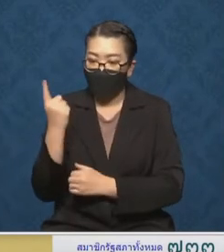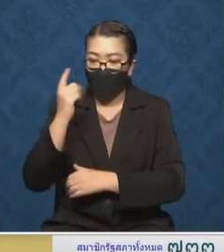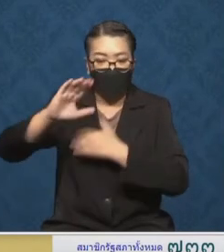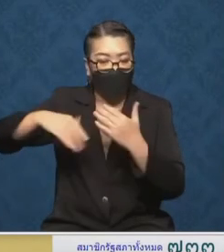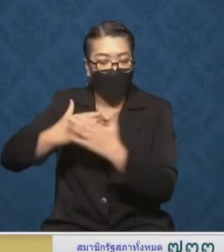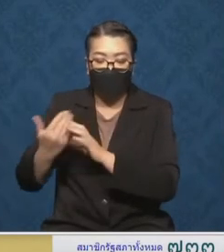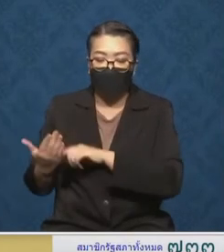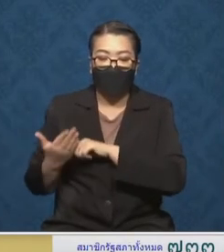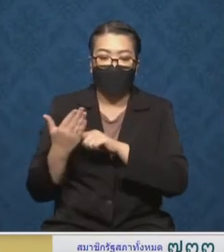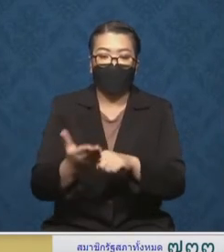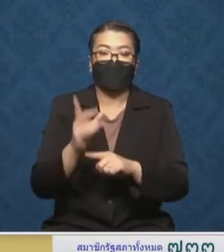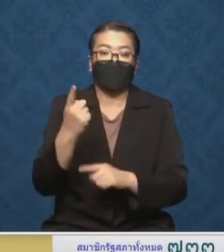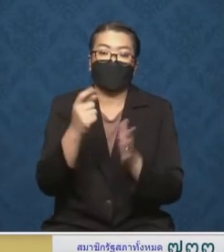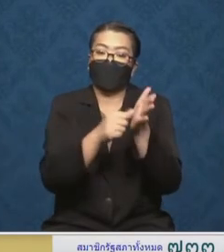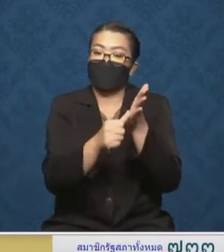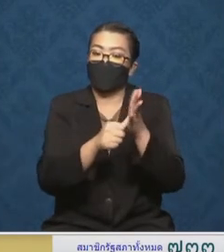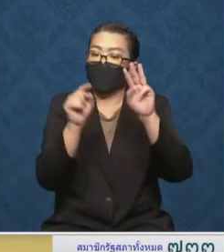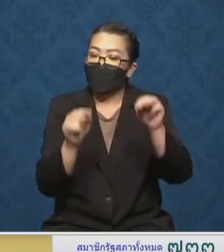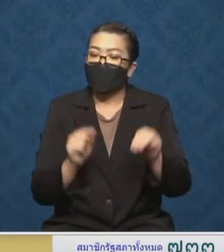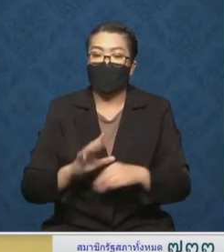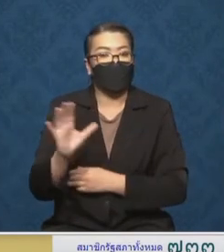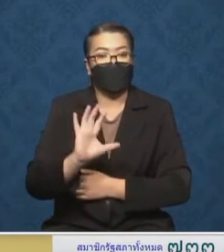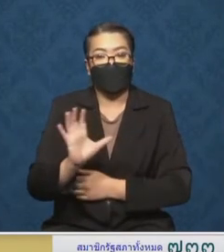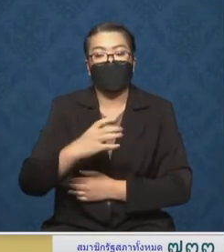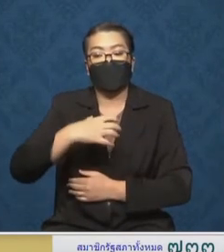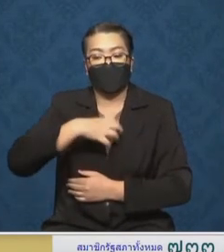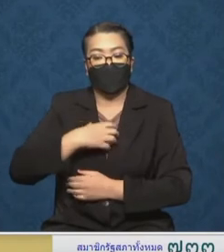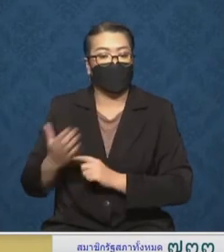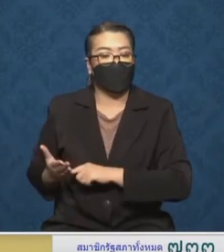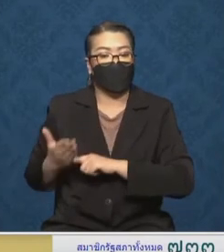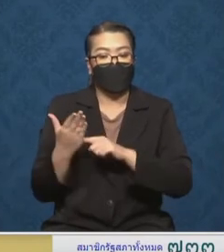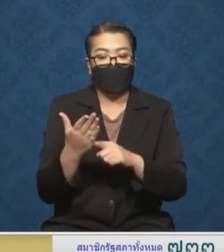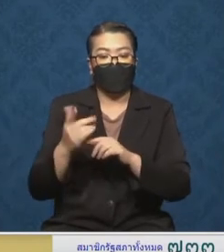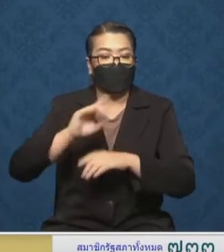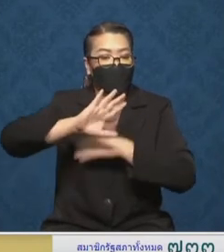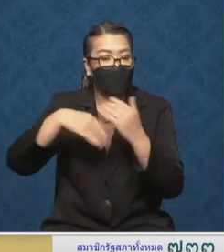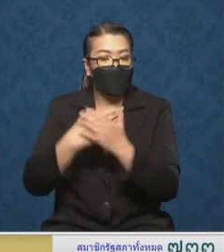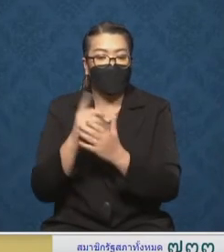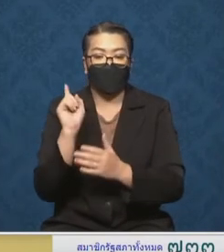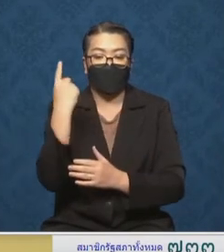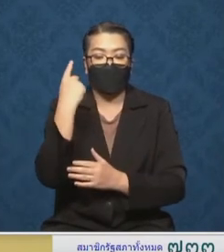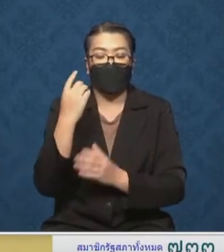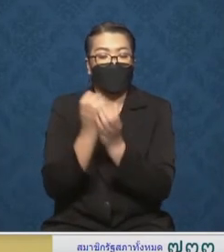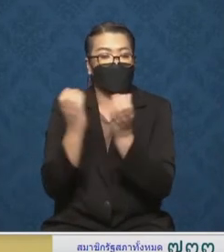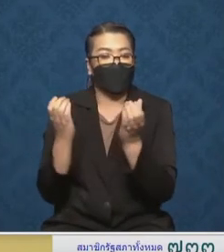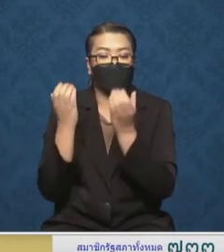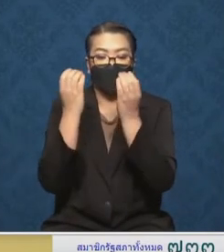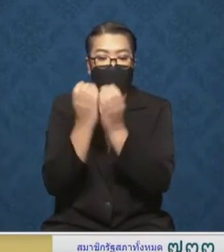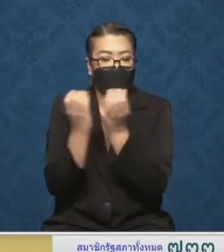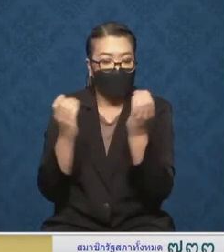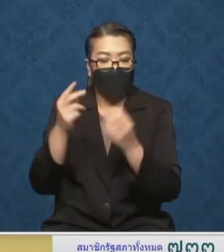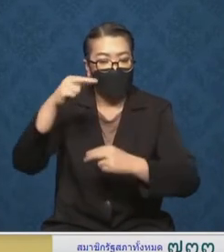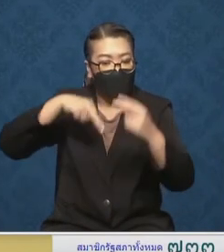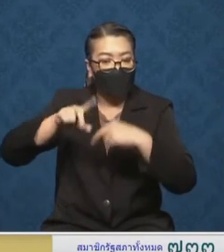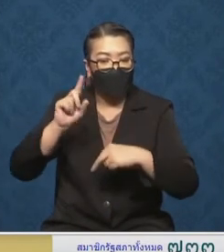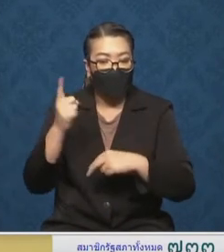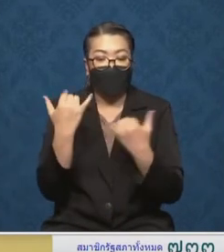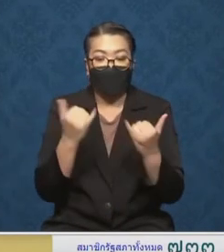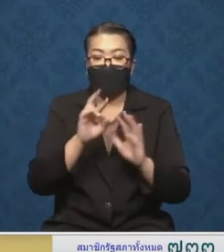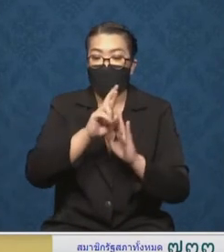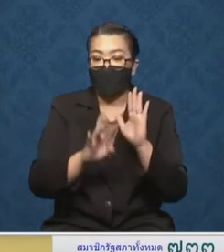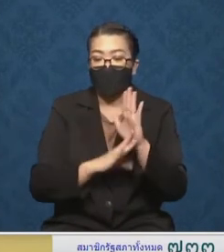เพื่อให้ประชาชนผู้ทรงอำนาจสถาปนารัฐธรรมนูญได้แสวงหาฉันถ้ามติร่วมกันว่าระบบ